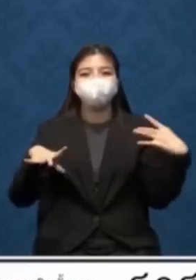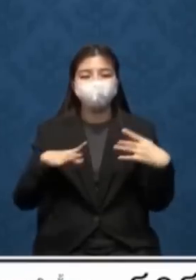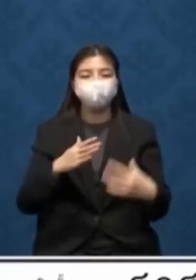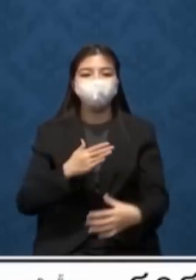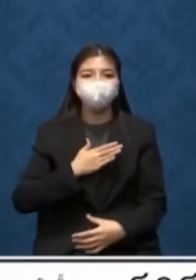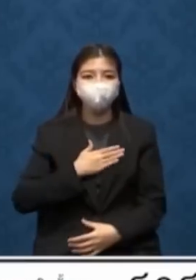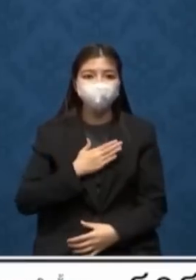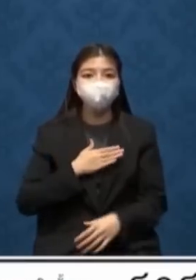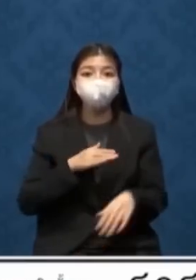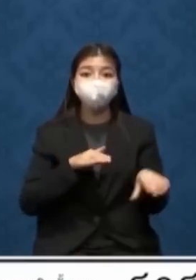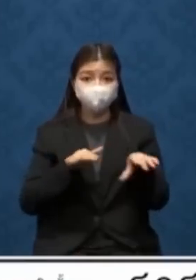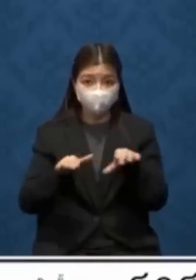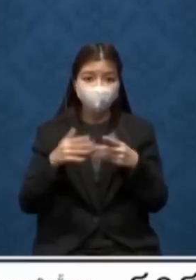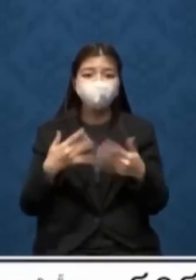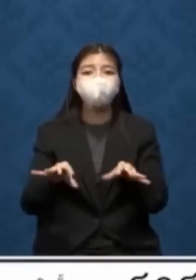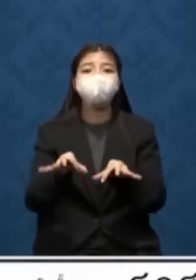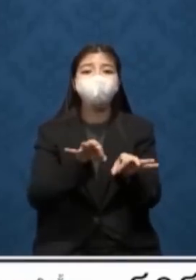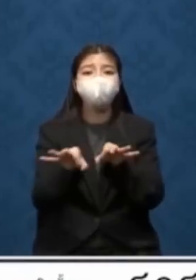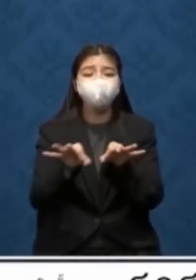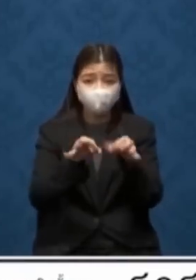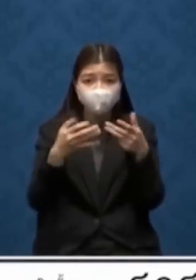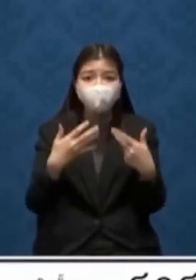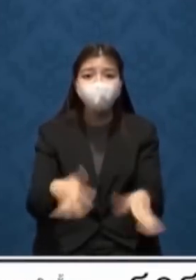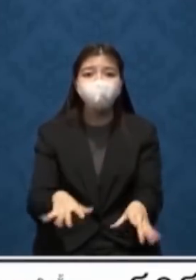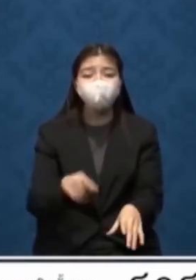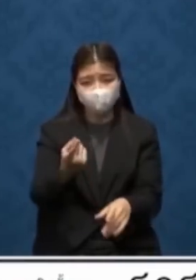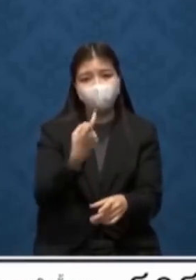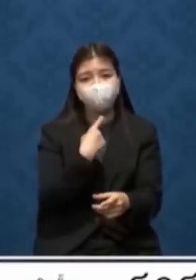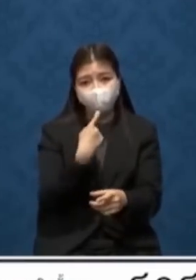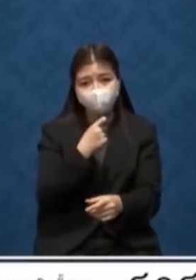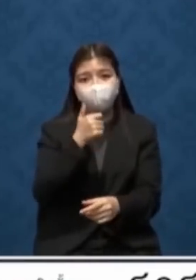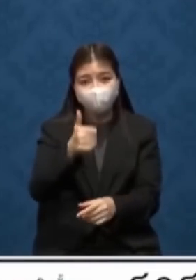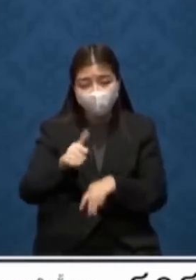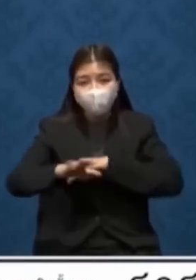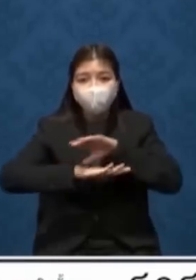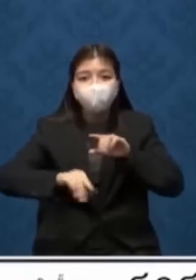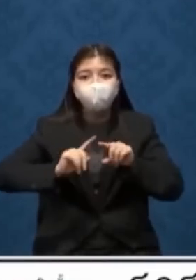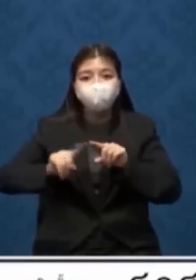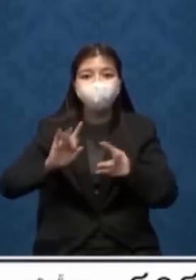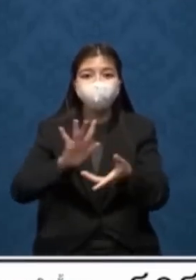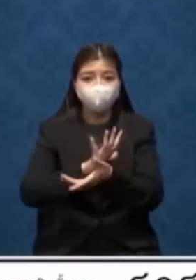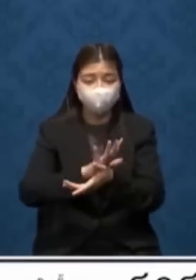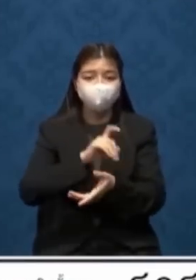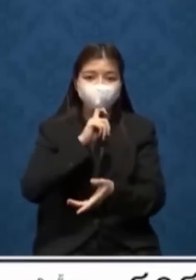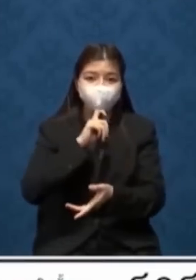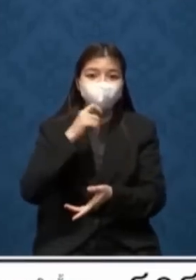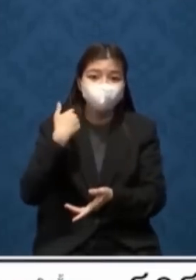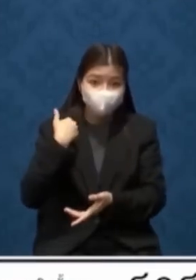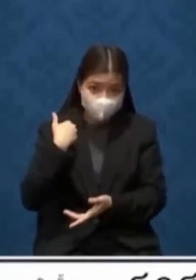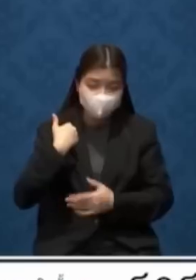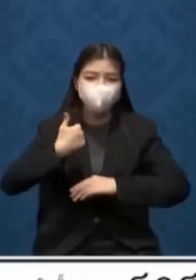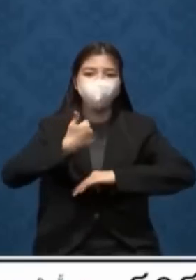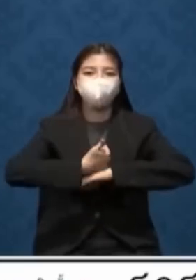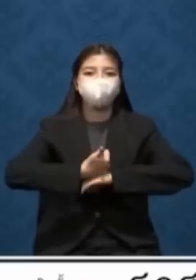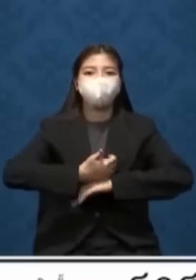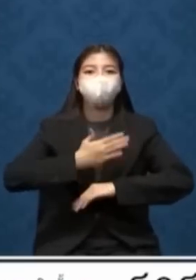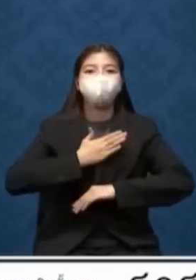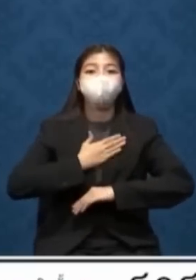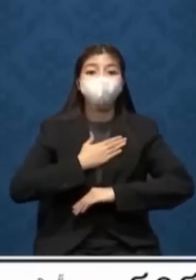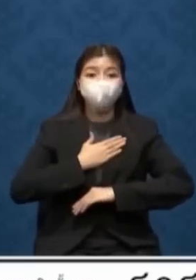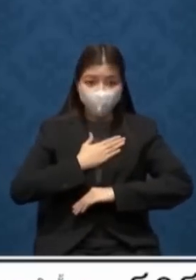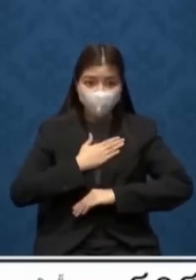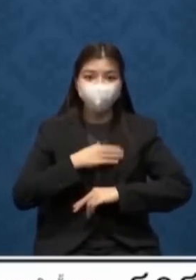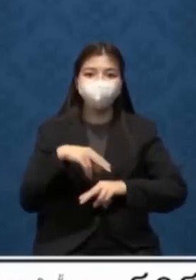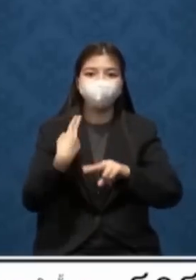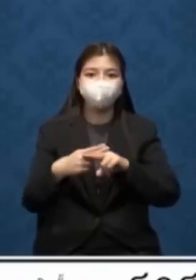มก็พร้อมที่จะชี้แจงท่านก็มาสอบถามได้เรามีเอกสารหลักฐานทุกอย่างนะครับแล้วก็หัวหน้าพรรคของผมเองเนี่ยก็ขึ้น